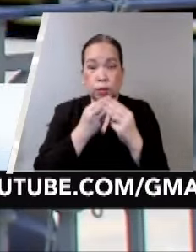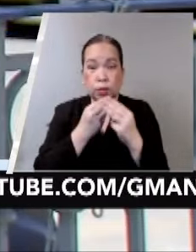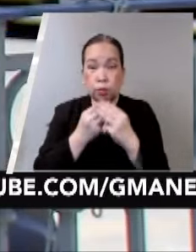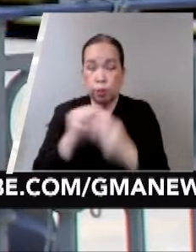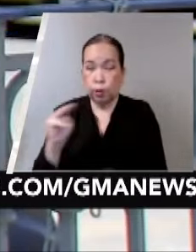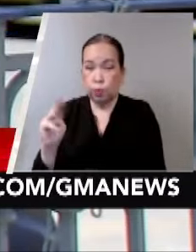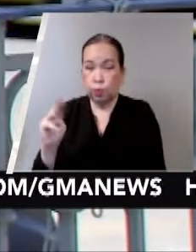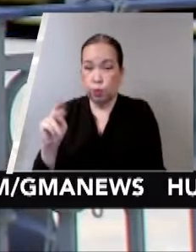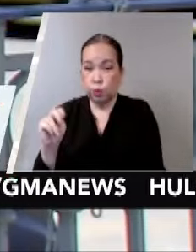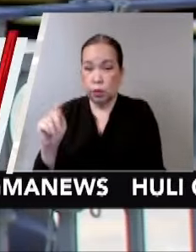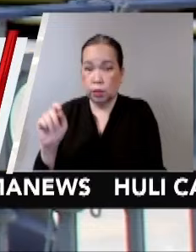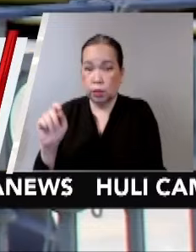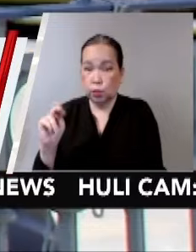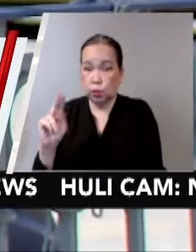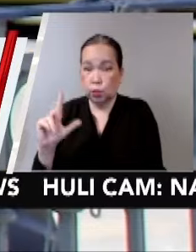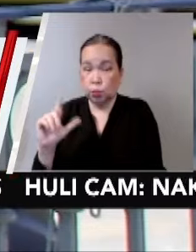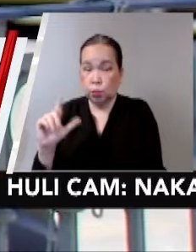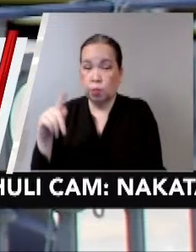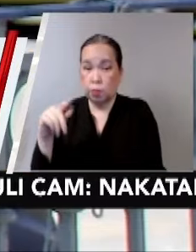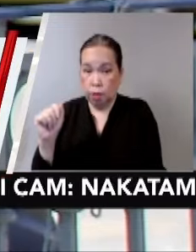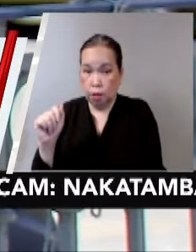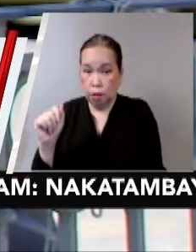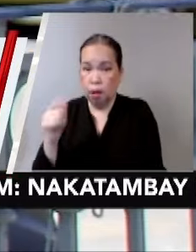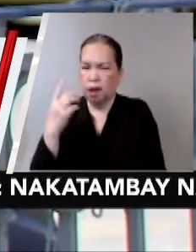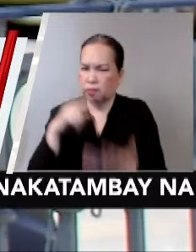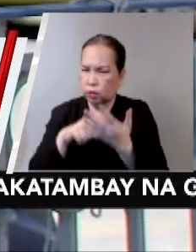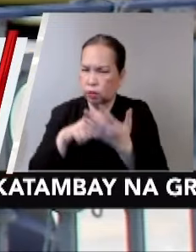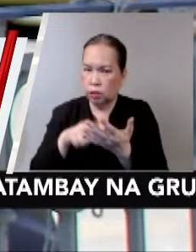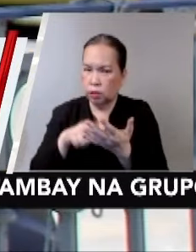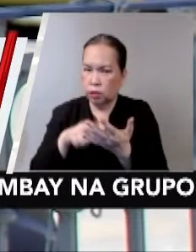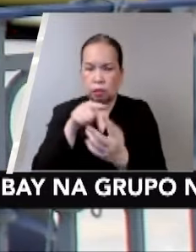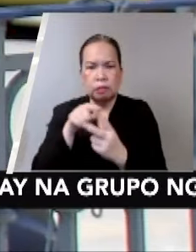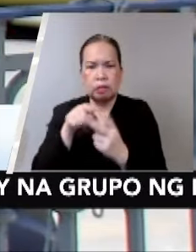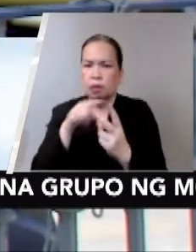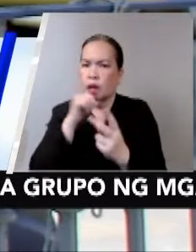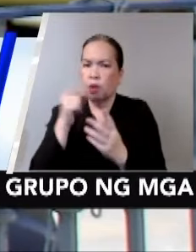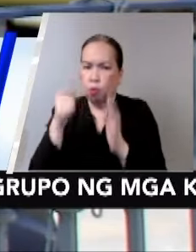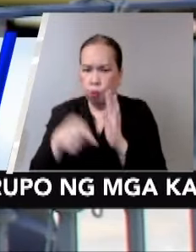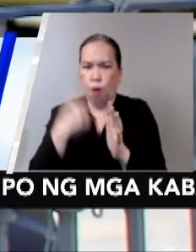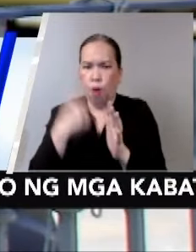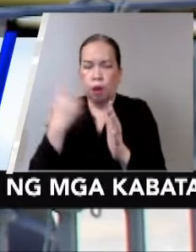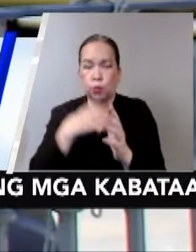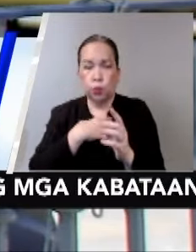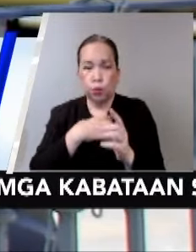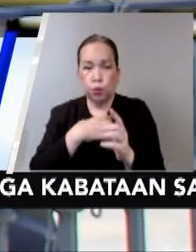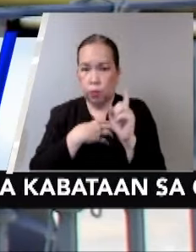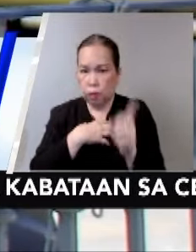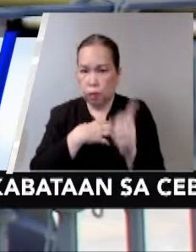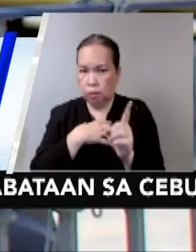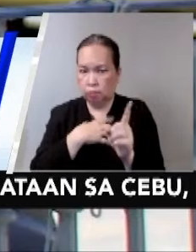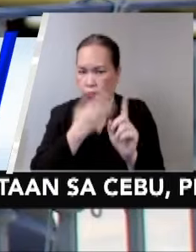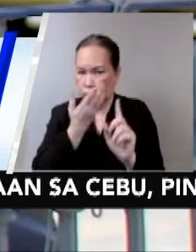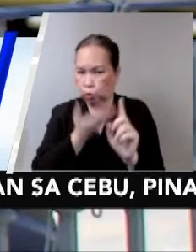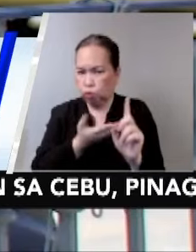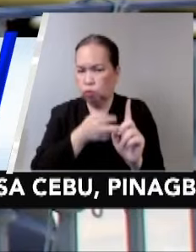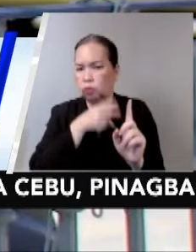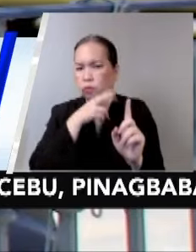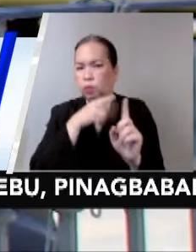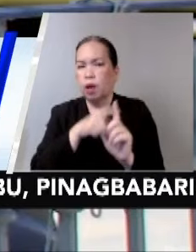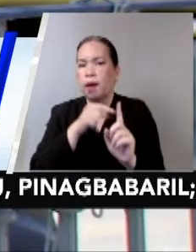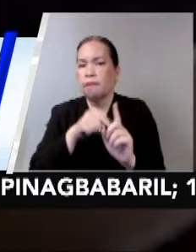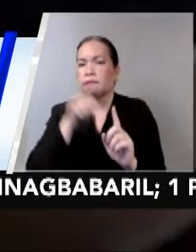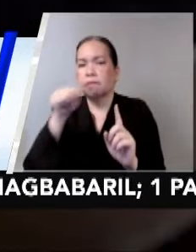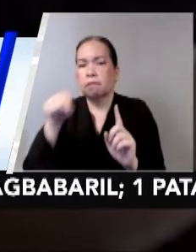Investigation Solution and Automated Verification na hindi lang pala dito mereklamo ng pananalisi at pagnanakaw ang suspect, kundi sa iba pang